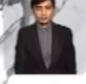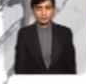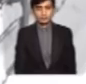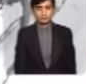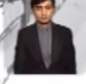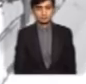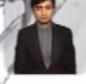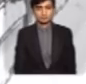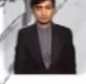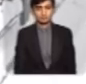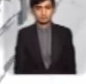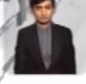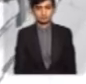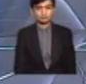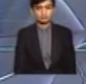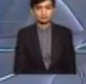алматы